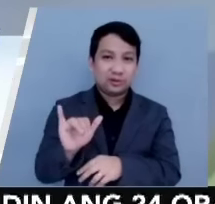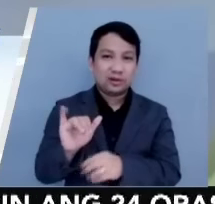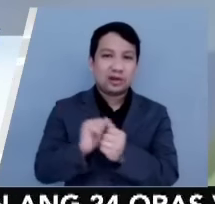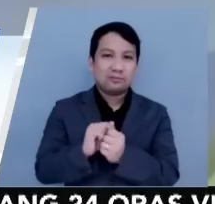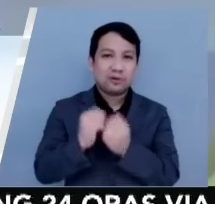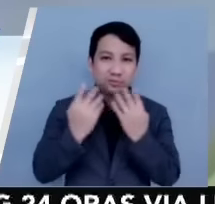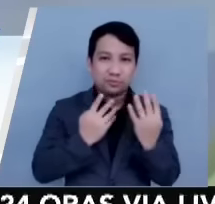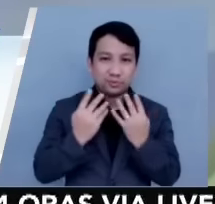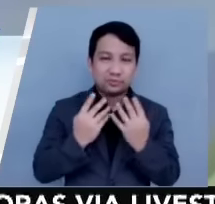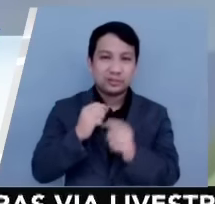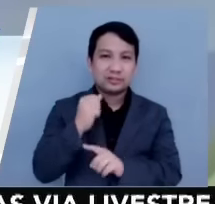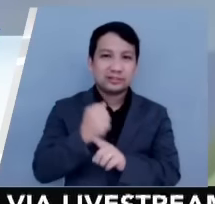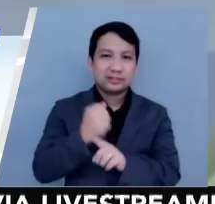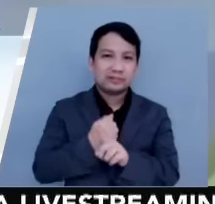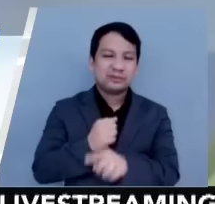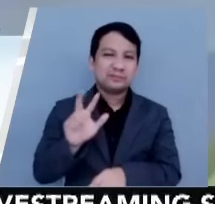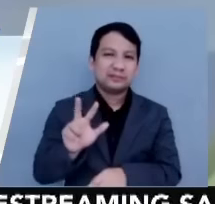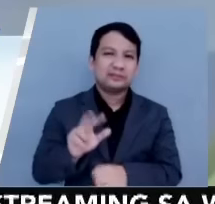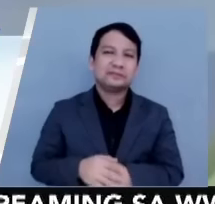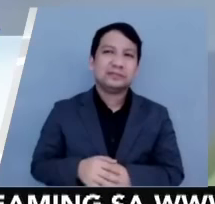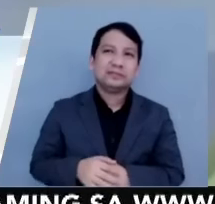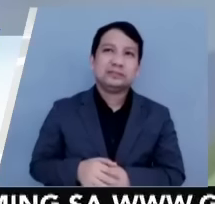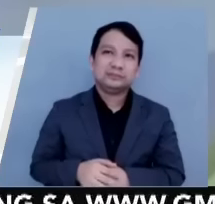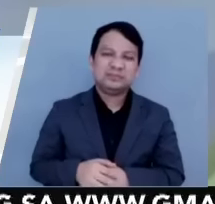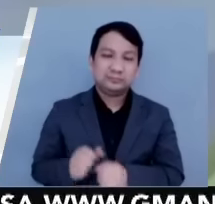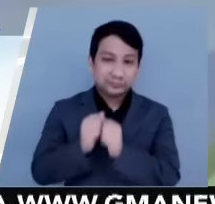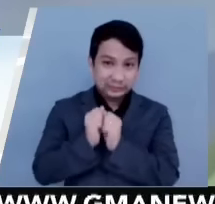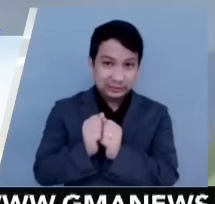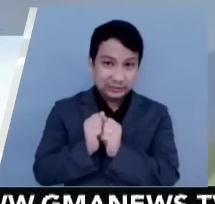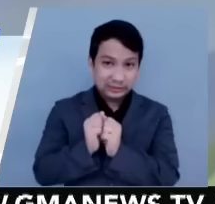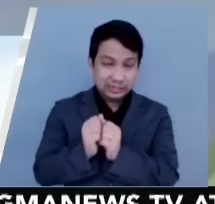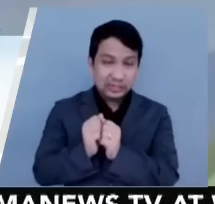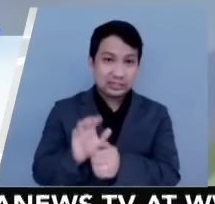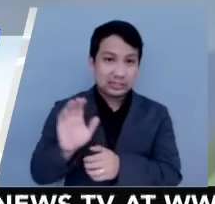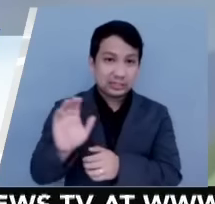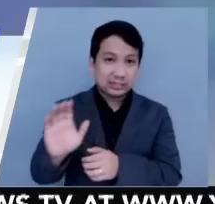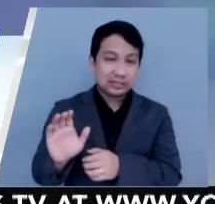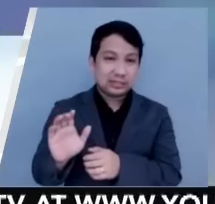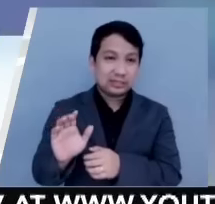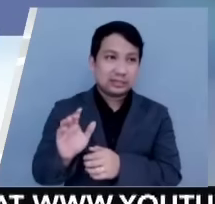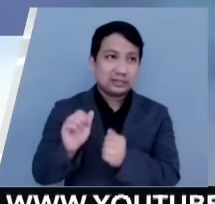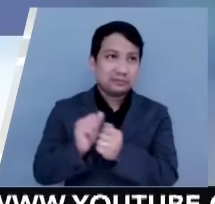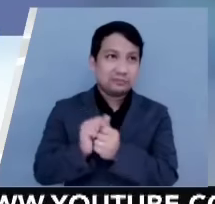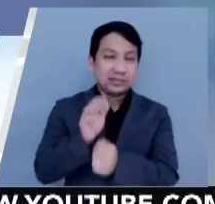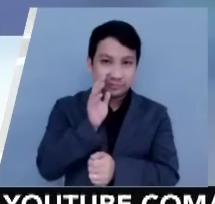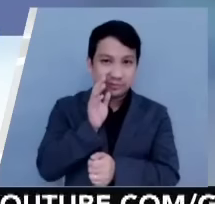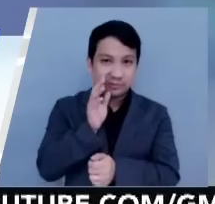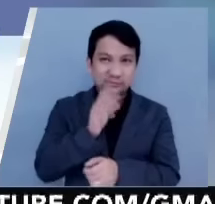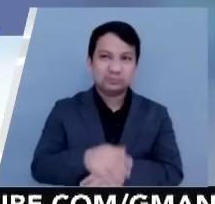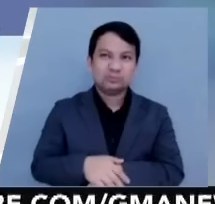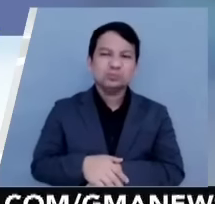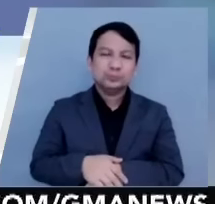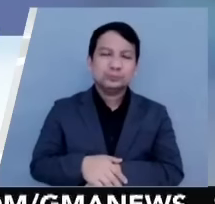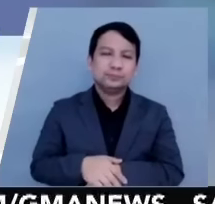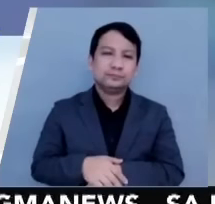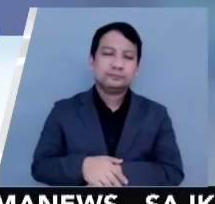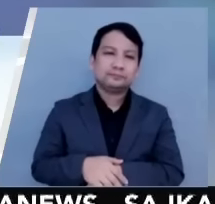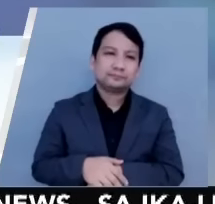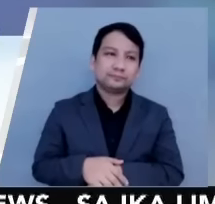September 3. Makakasama raw niya rito ang kanyang mommy. Yun naman po yung sinasabi ni Mama.